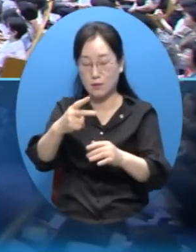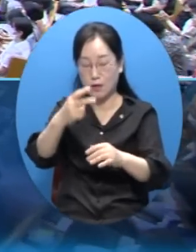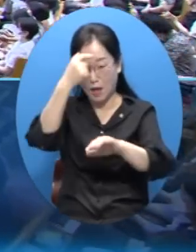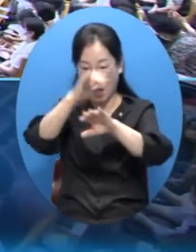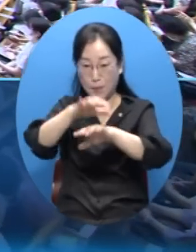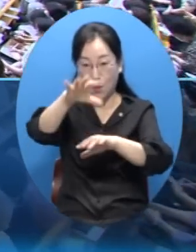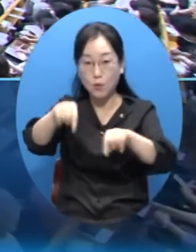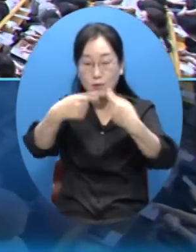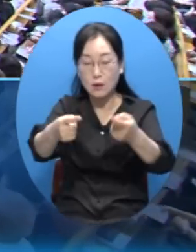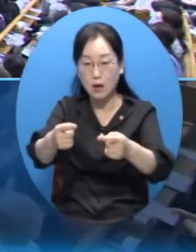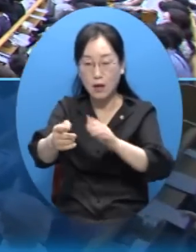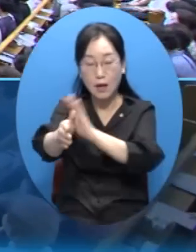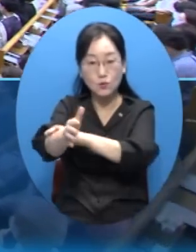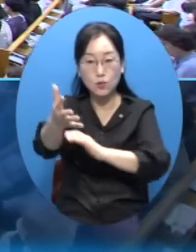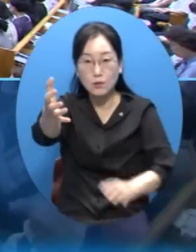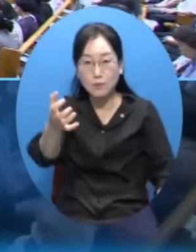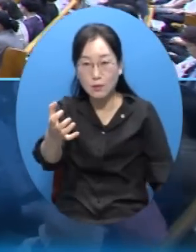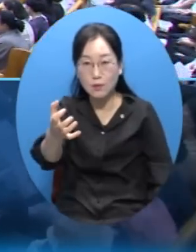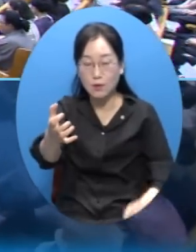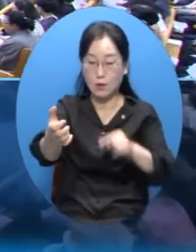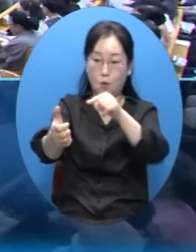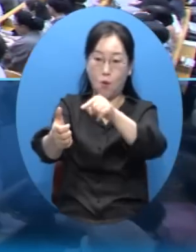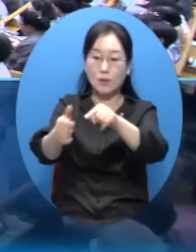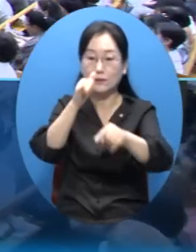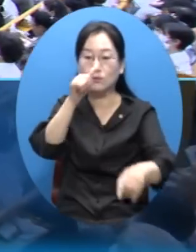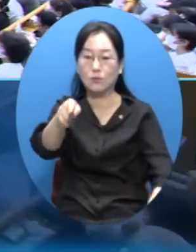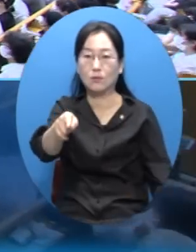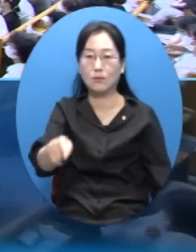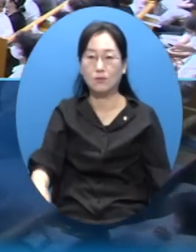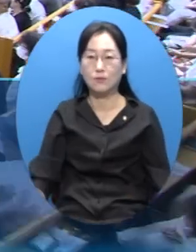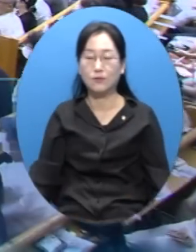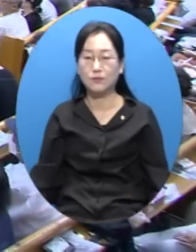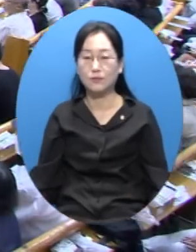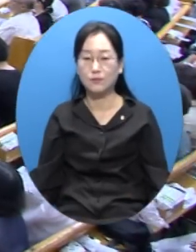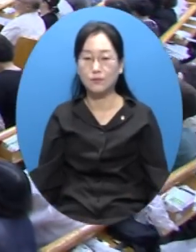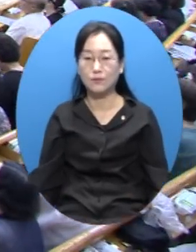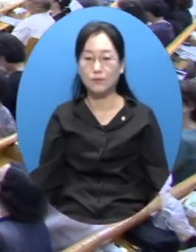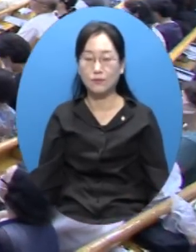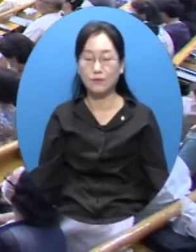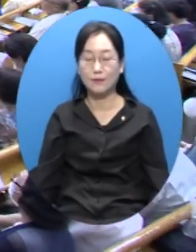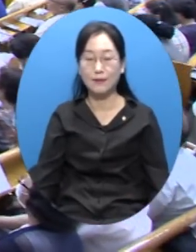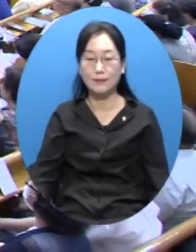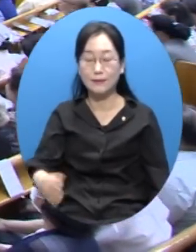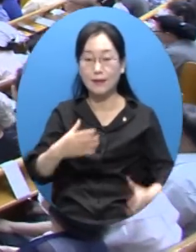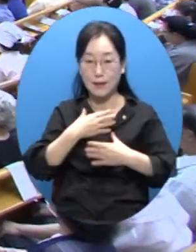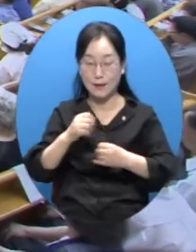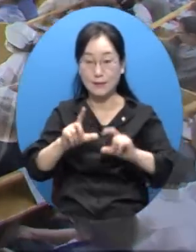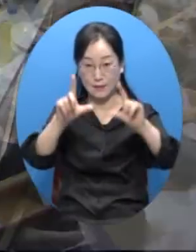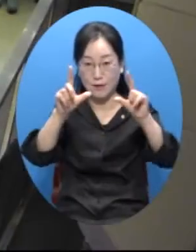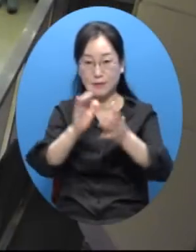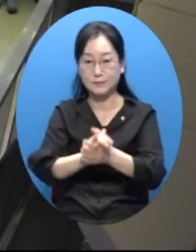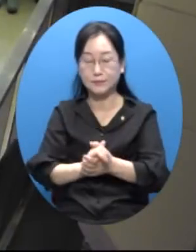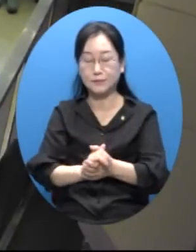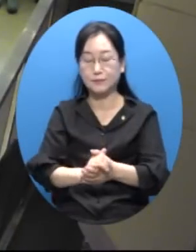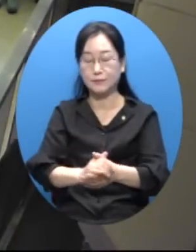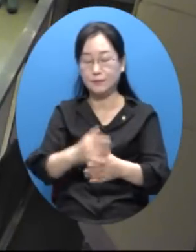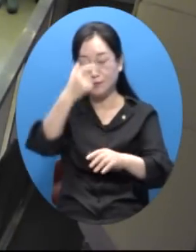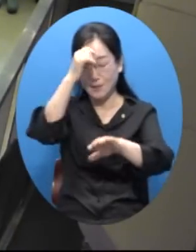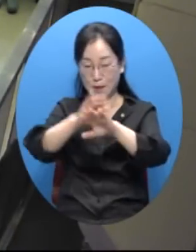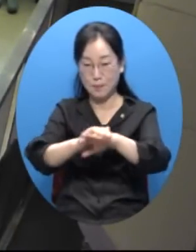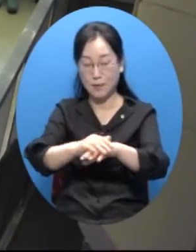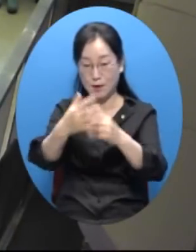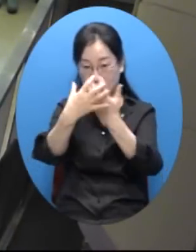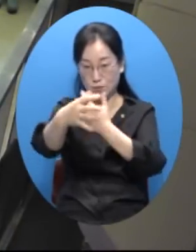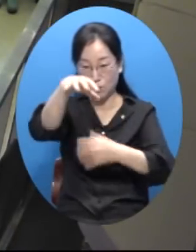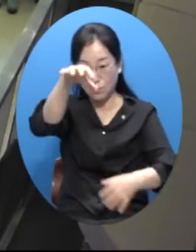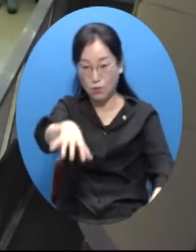들어가시니 한쪽 손 마른 사람이 거기 있는지라 그랬습니다. 이 안식일에 회당에서 손이 마비되어